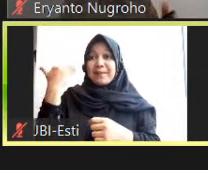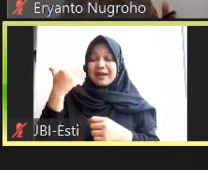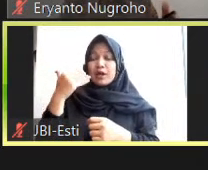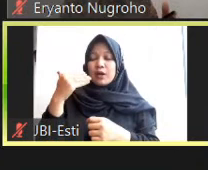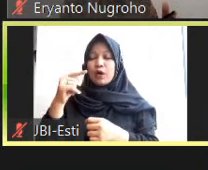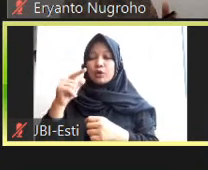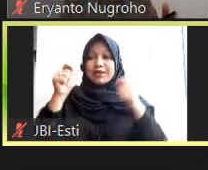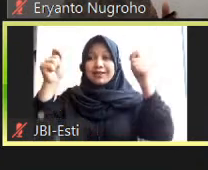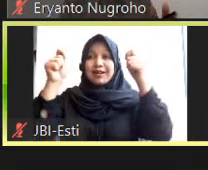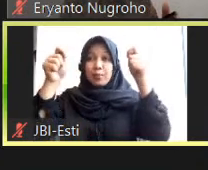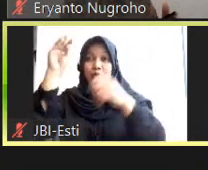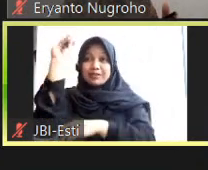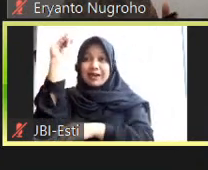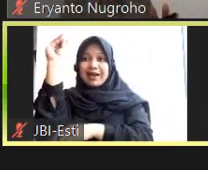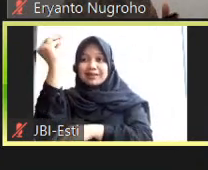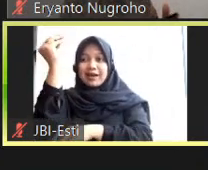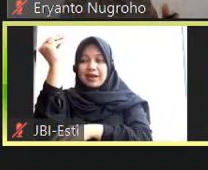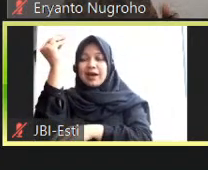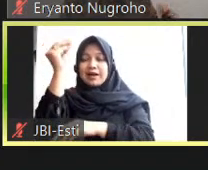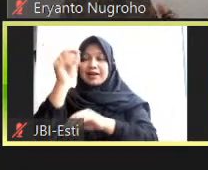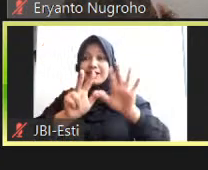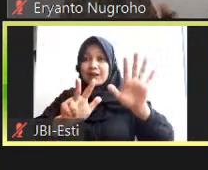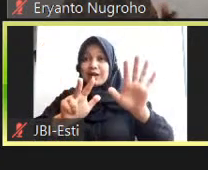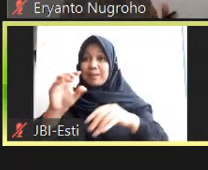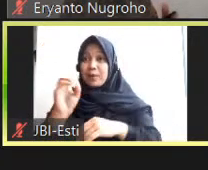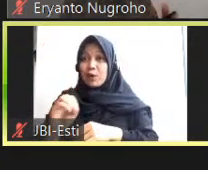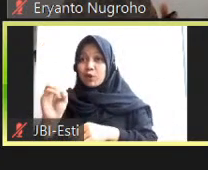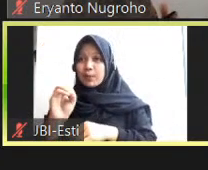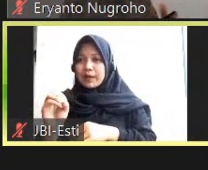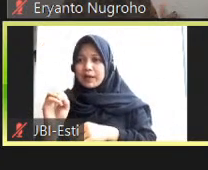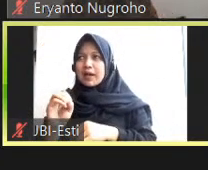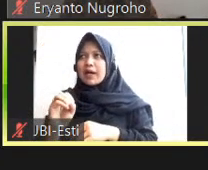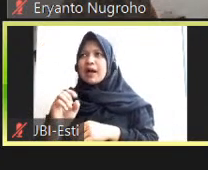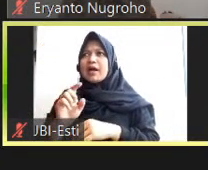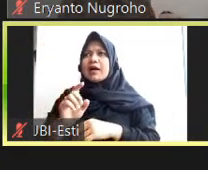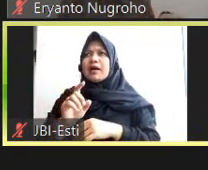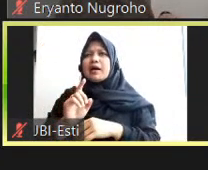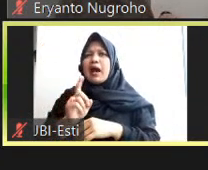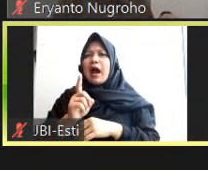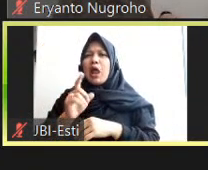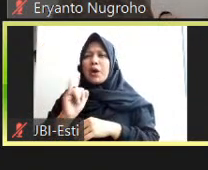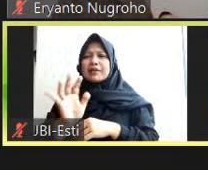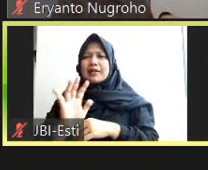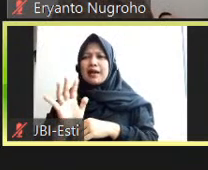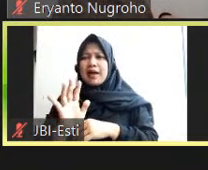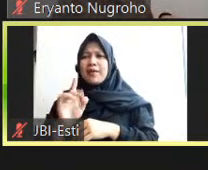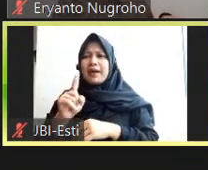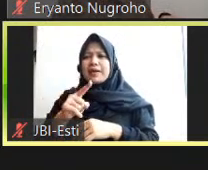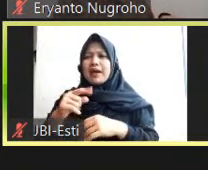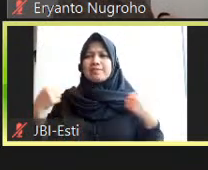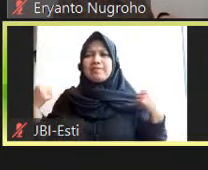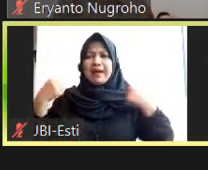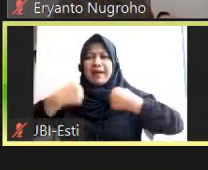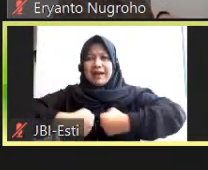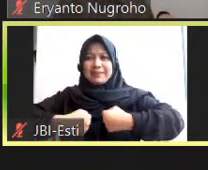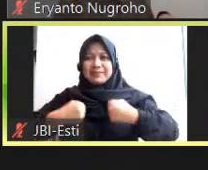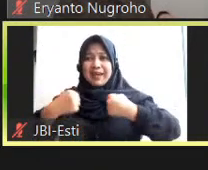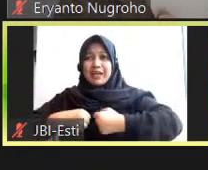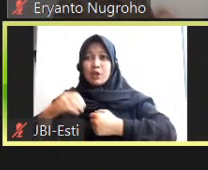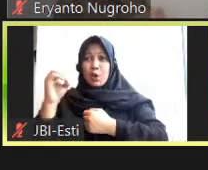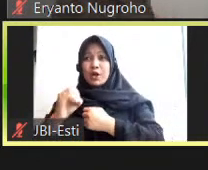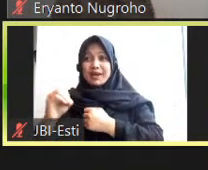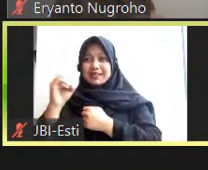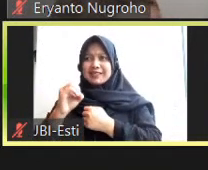Jakarta, itu kalau nggak salah ada teman-teman Poltekkes beralmet orange, pokoknya saat itu kita kolaborasi sama mereka